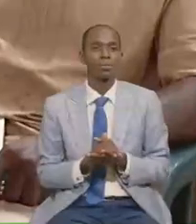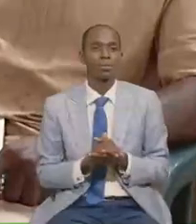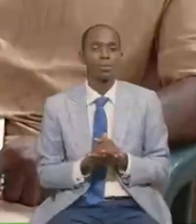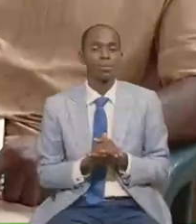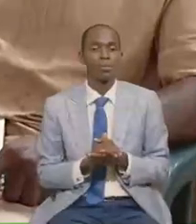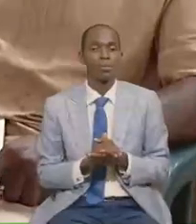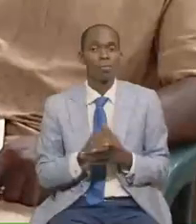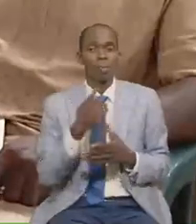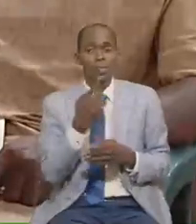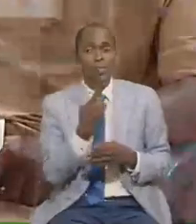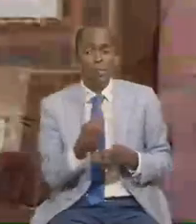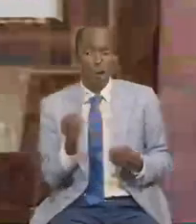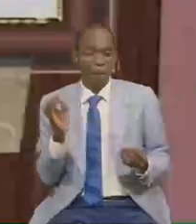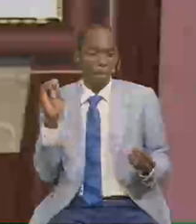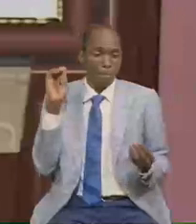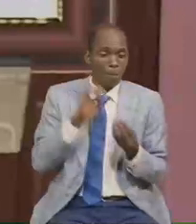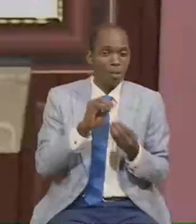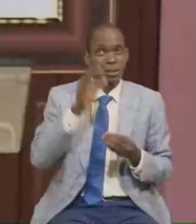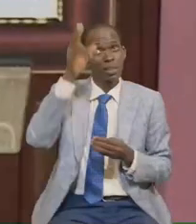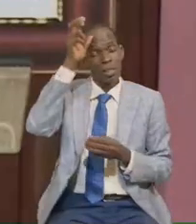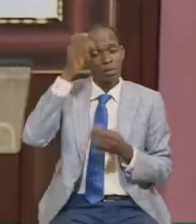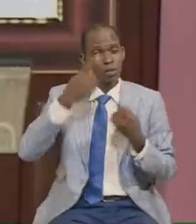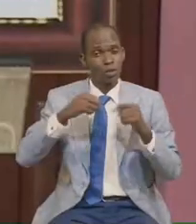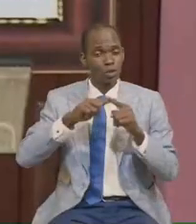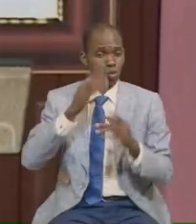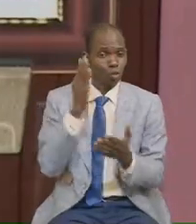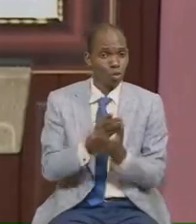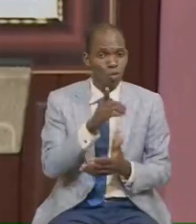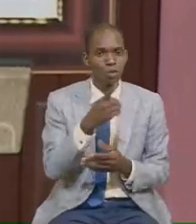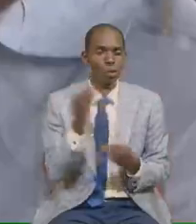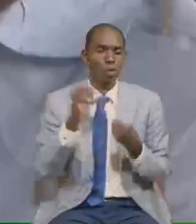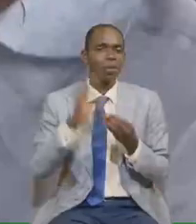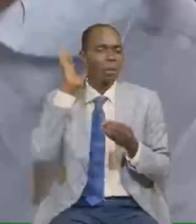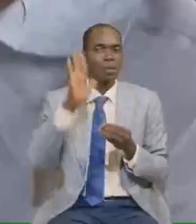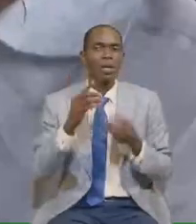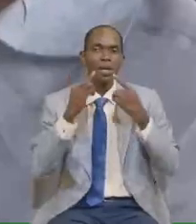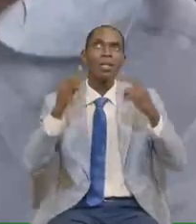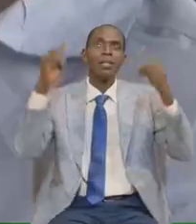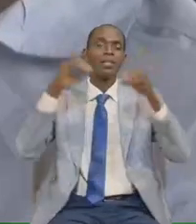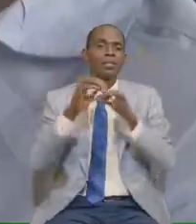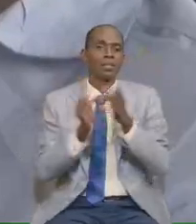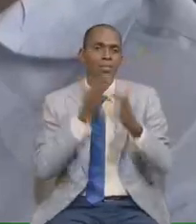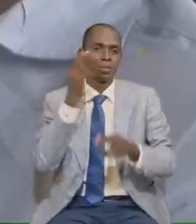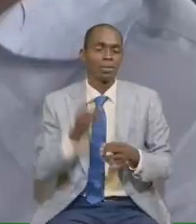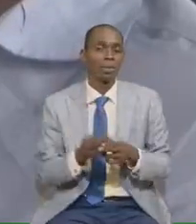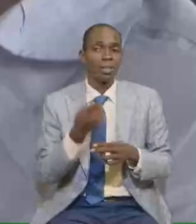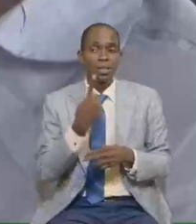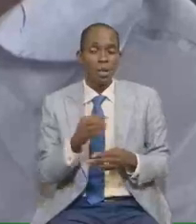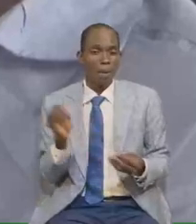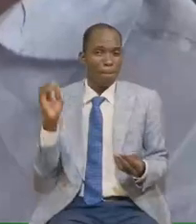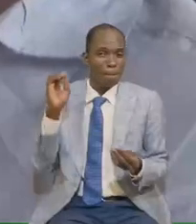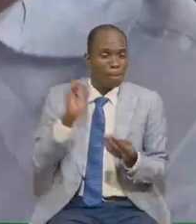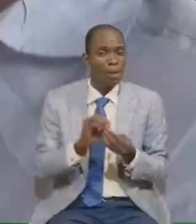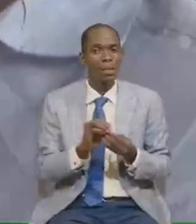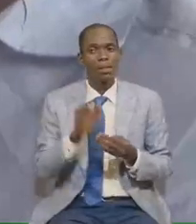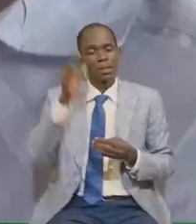Plus il essaie de t'arrêter, plus tu feras du progrès. Plus il dit, tu ne